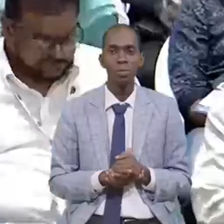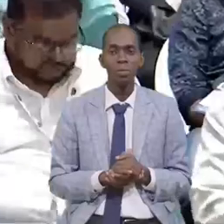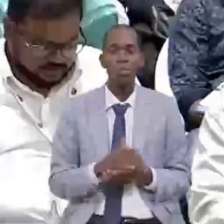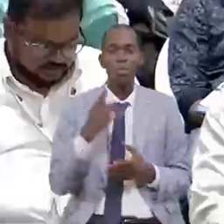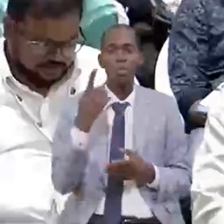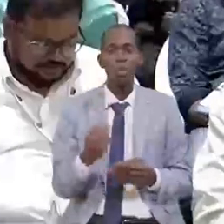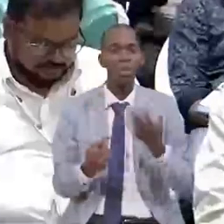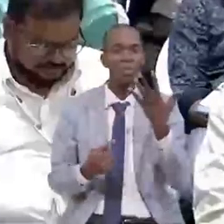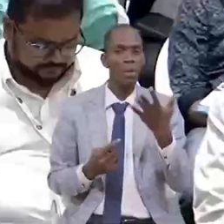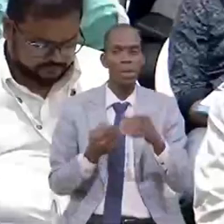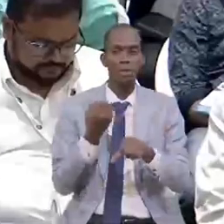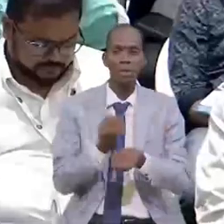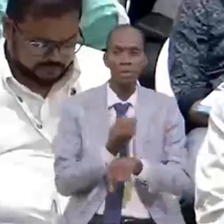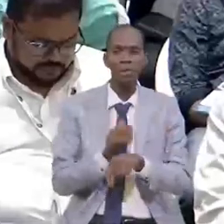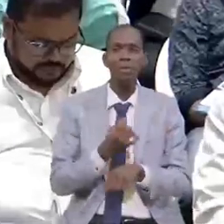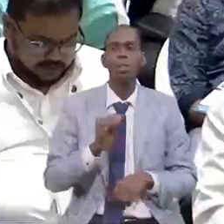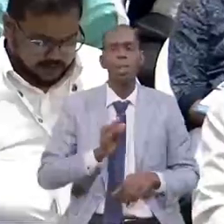les cinq pieds que j'ai,